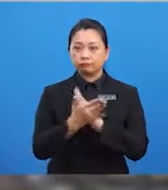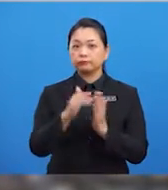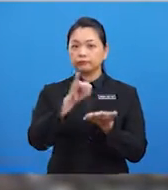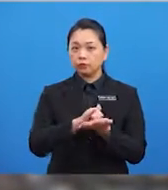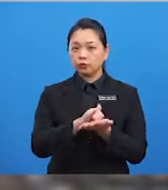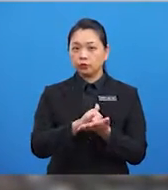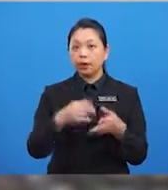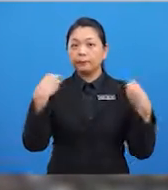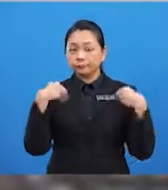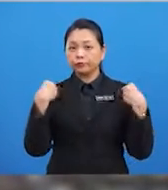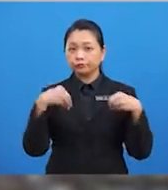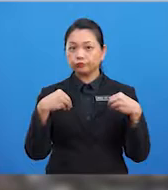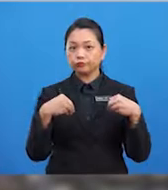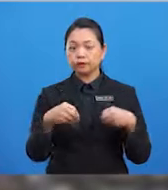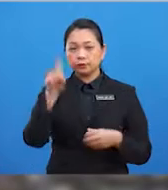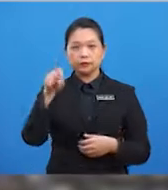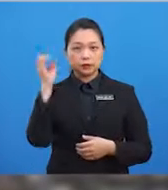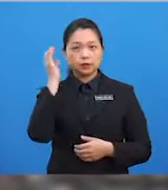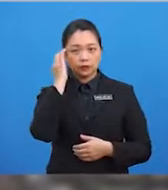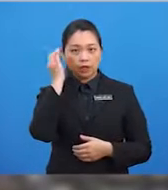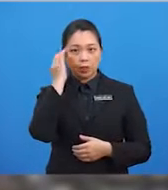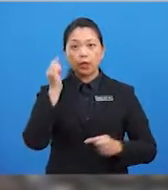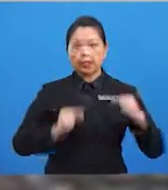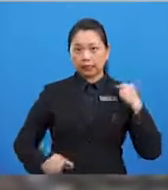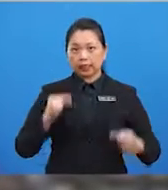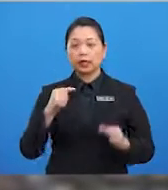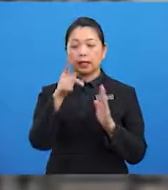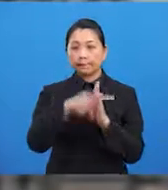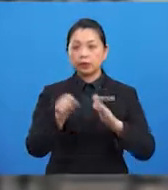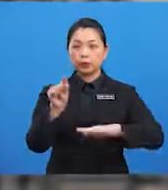hendaklah mengetahui tentang gelagat pengguna.